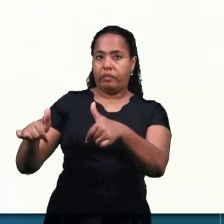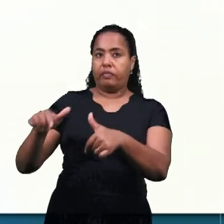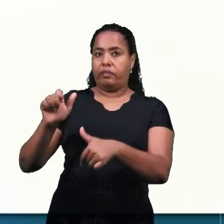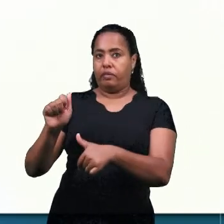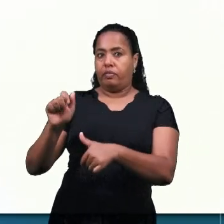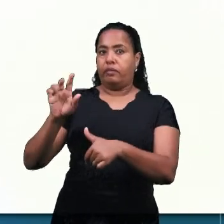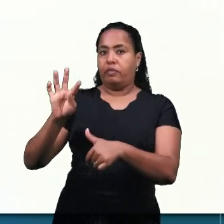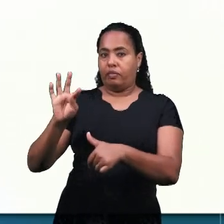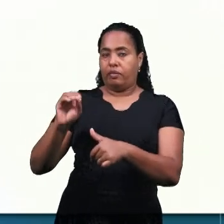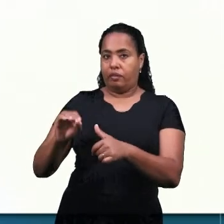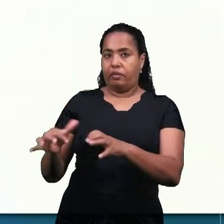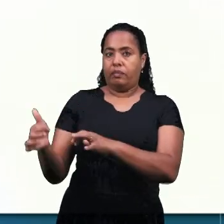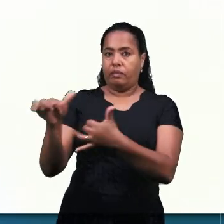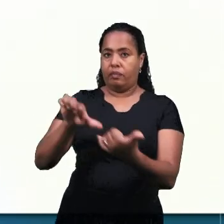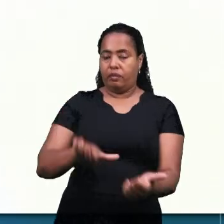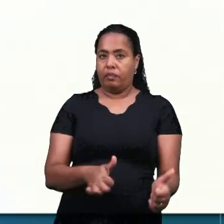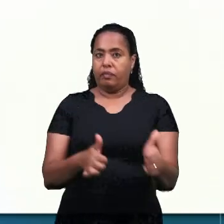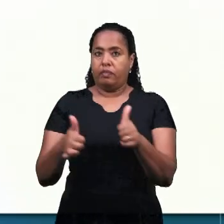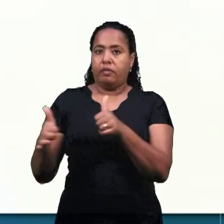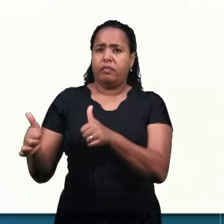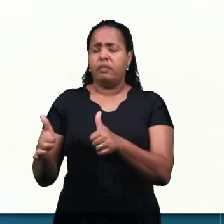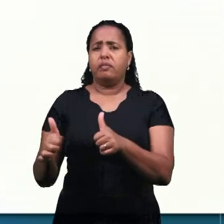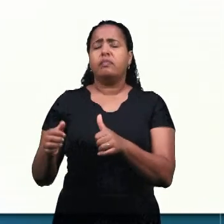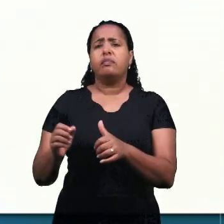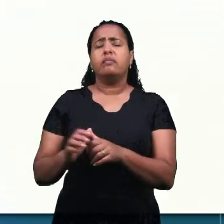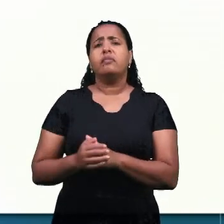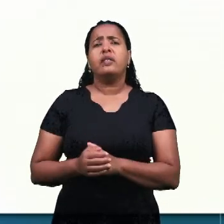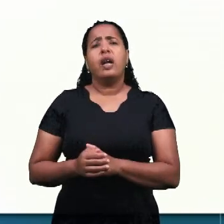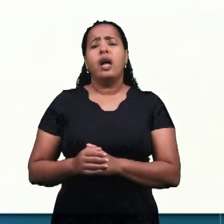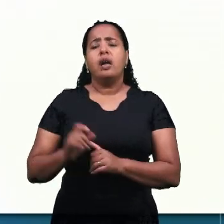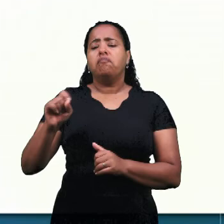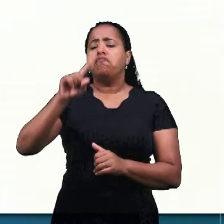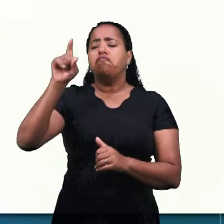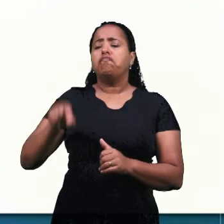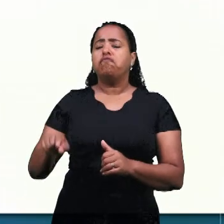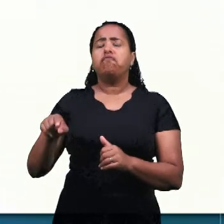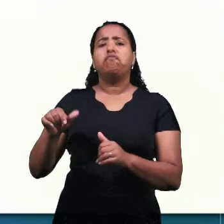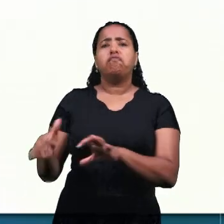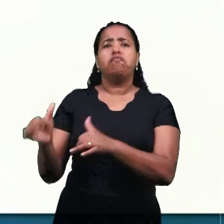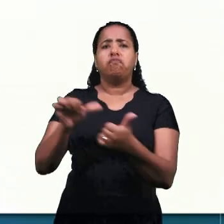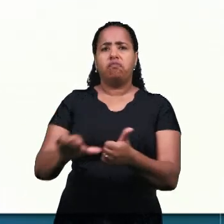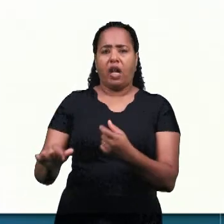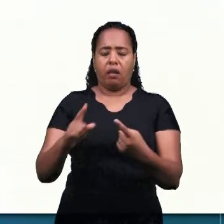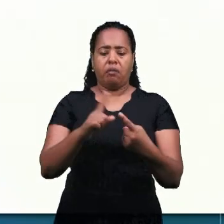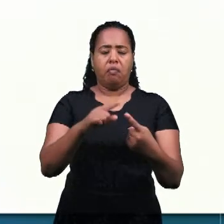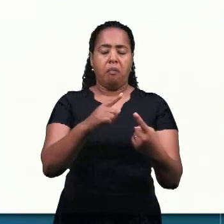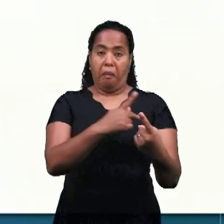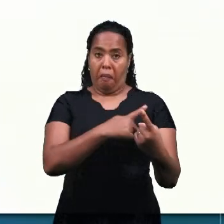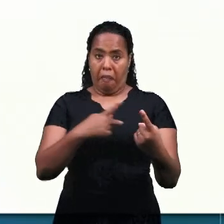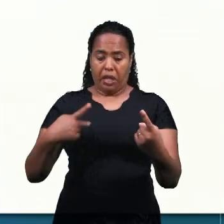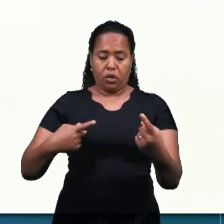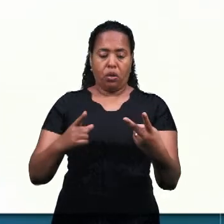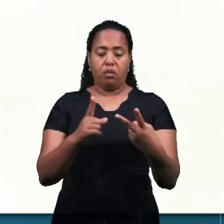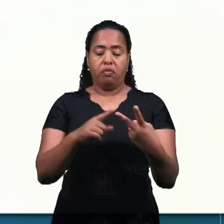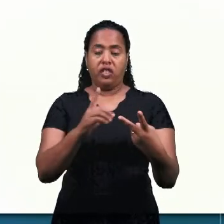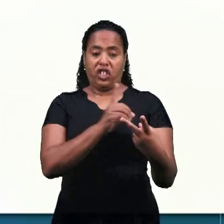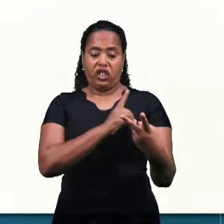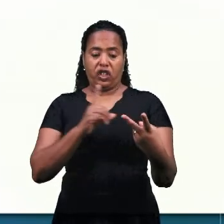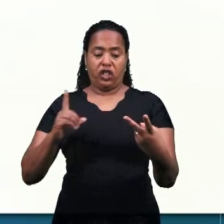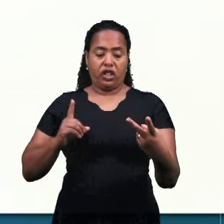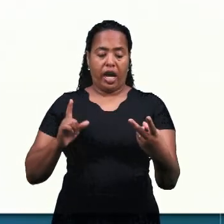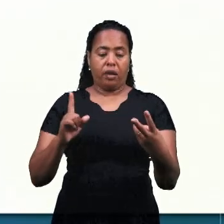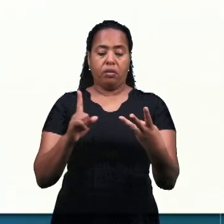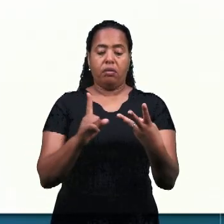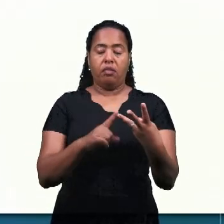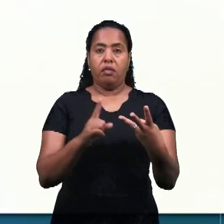l'acte, dans le sens ici, c'est l'acte du baptême. Qui baptise avec l'eau? C'est le pasteur. Lettre B, c'est le diacre. Lettre